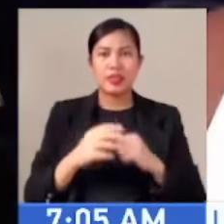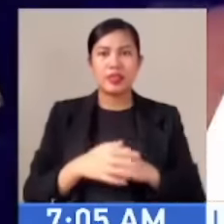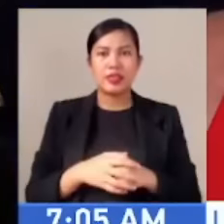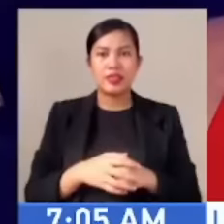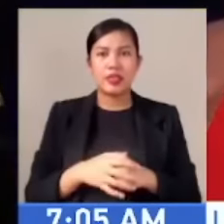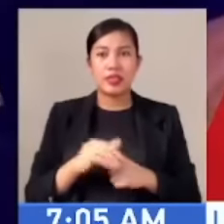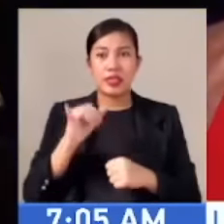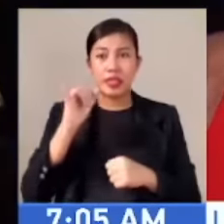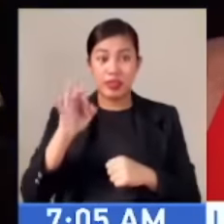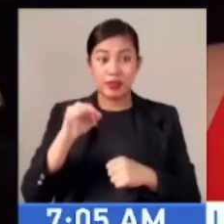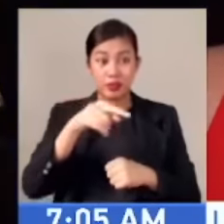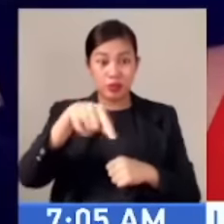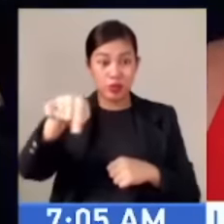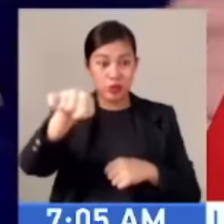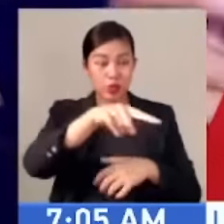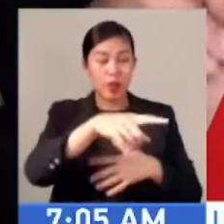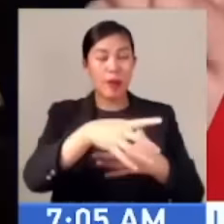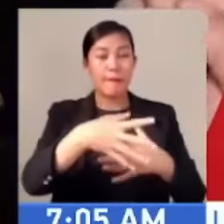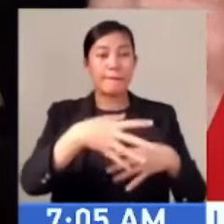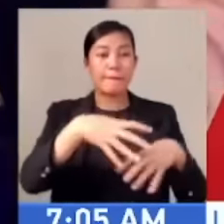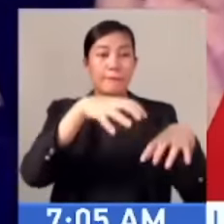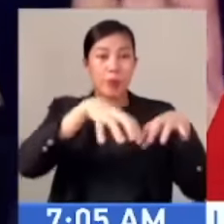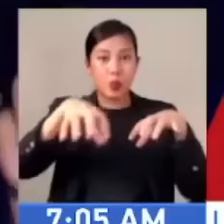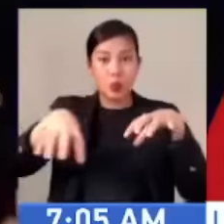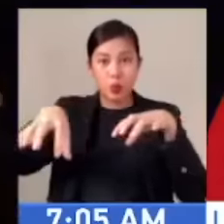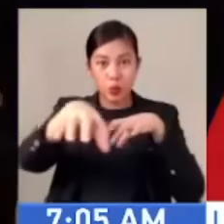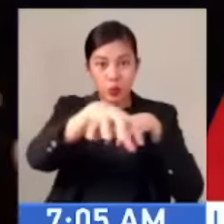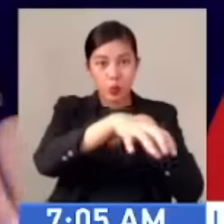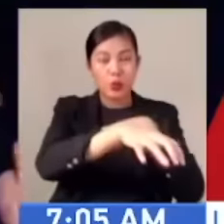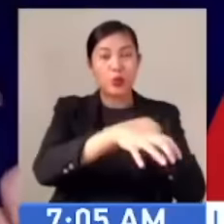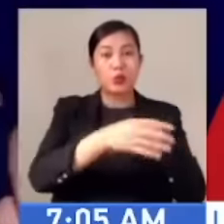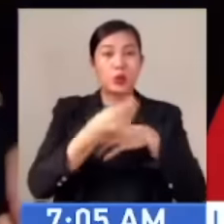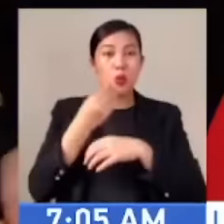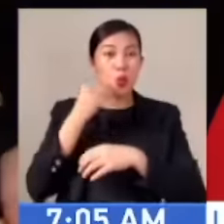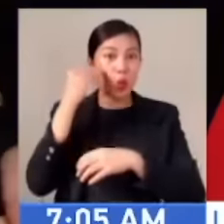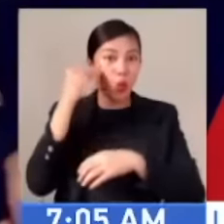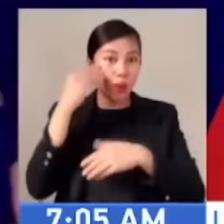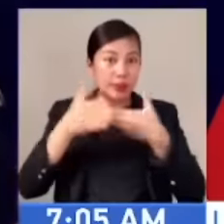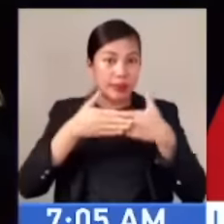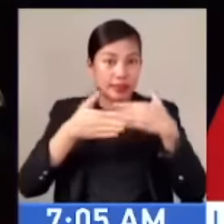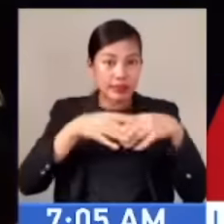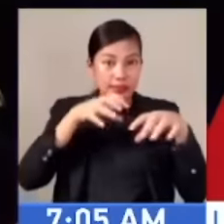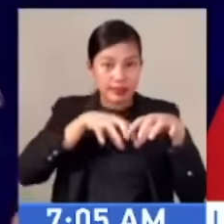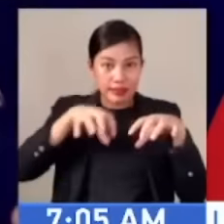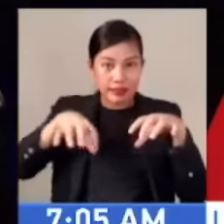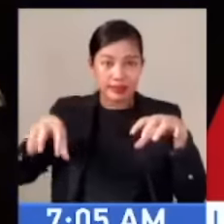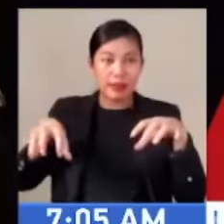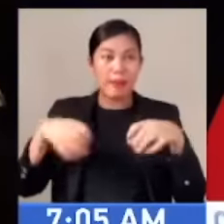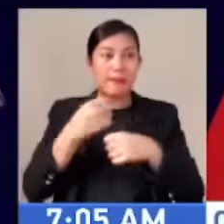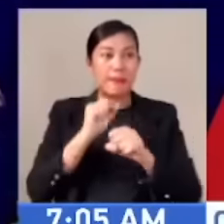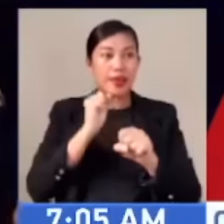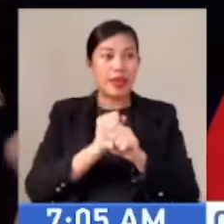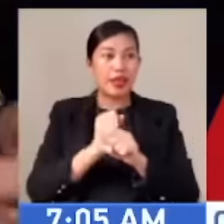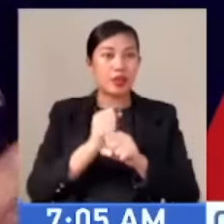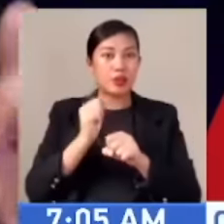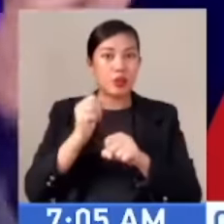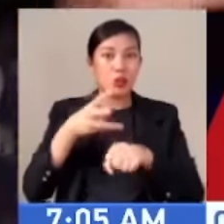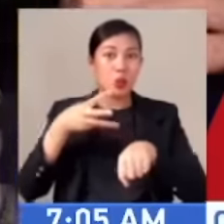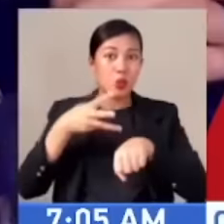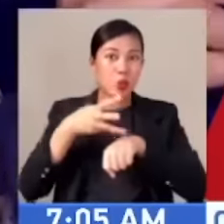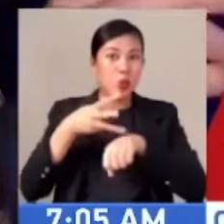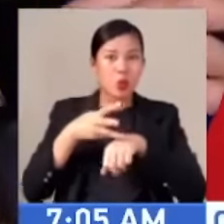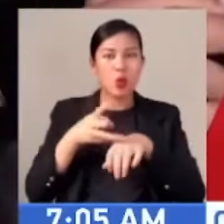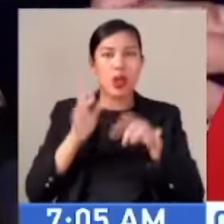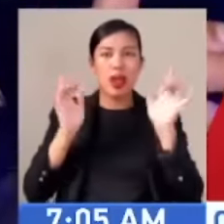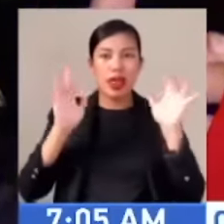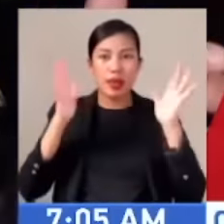area. And then isa pa po concern dyan is yung mga bahay na isgawa sa light material. So kanina nga, inaasim po to na mas more lalaki